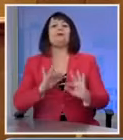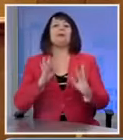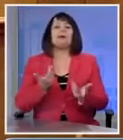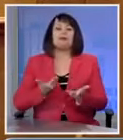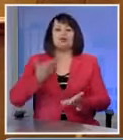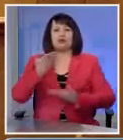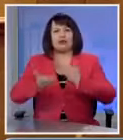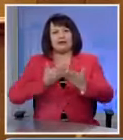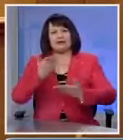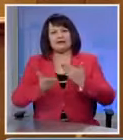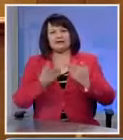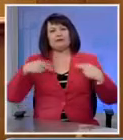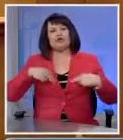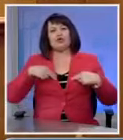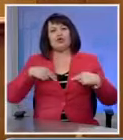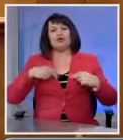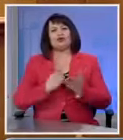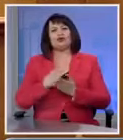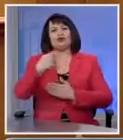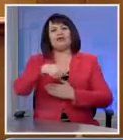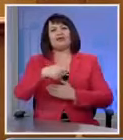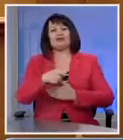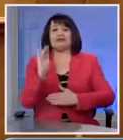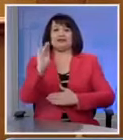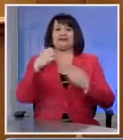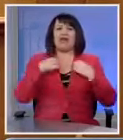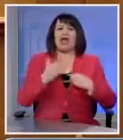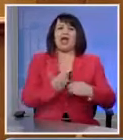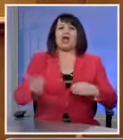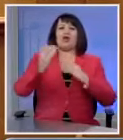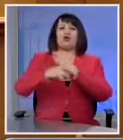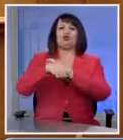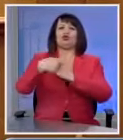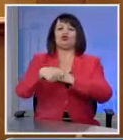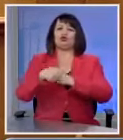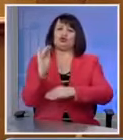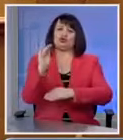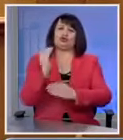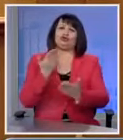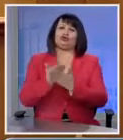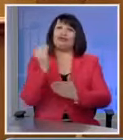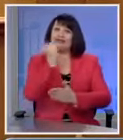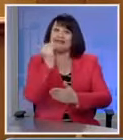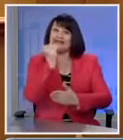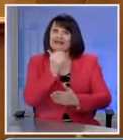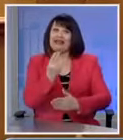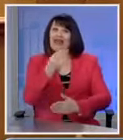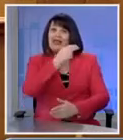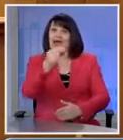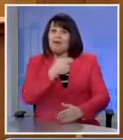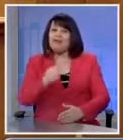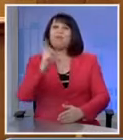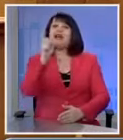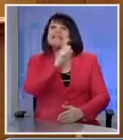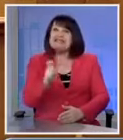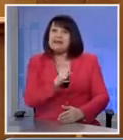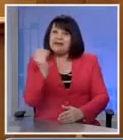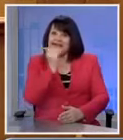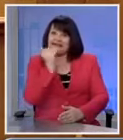κατέθεσε ο Υπουργός Δικαιοσύνης στην Εισαγγελέα του Αρείου Πάγου για την επιτάχυνση της εκδίκασης των δύο υποθέσεων της Siemens για